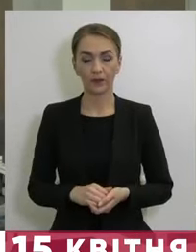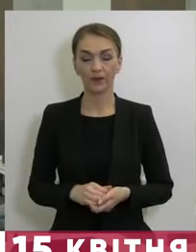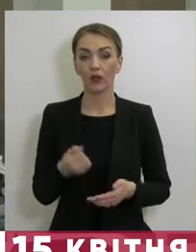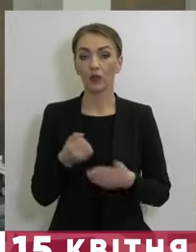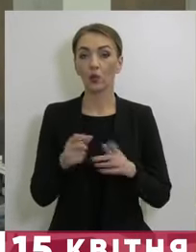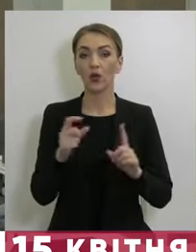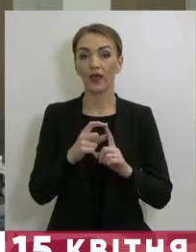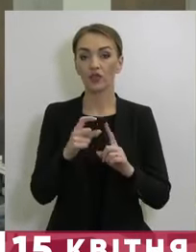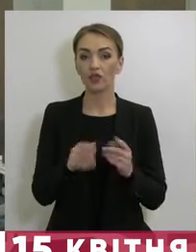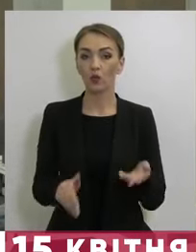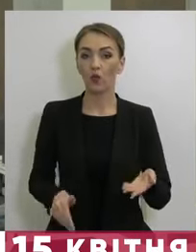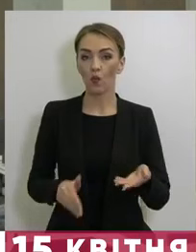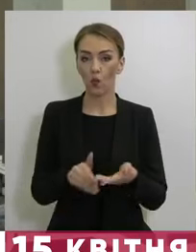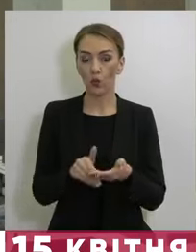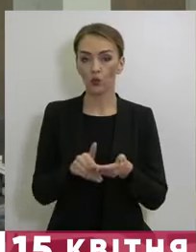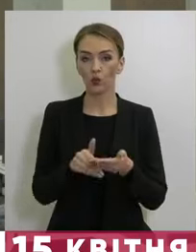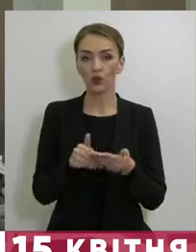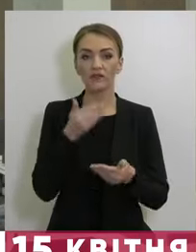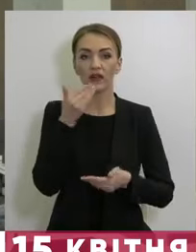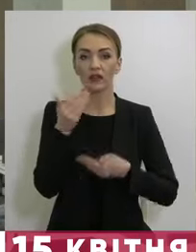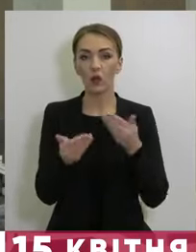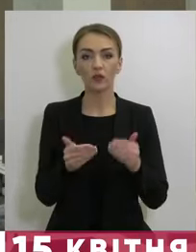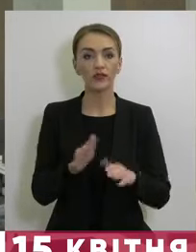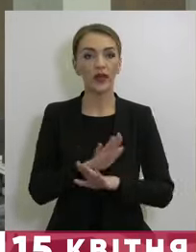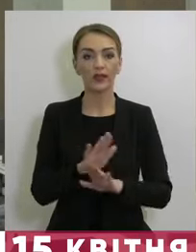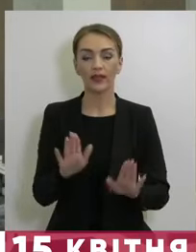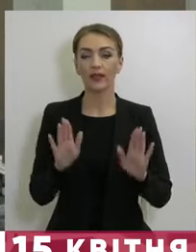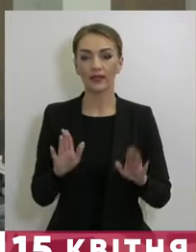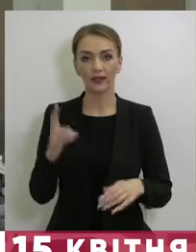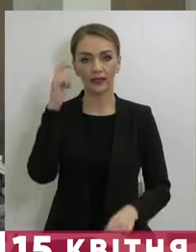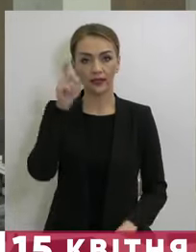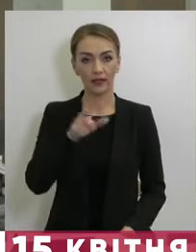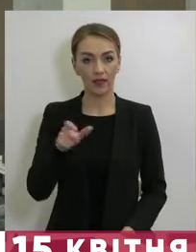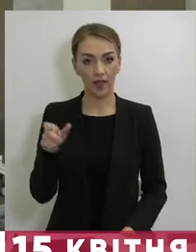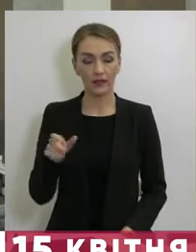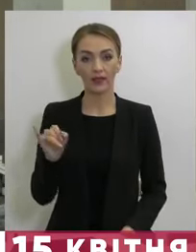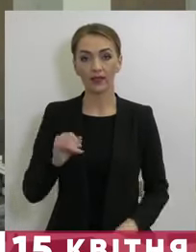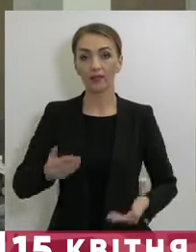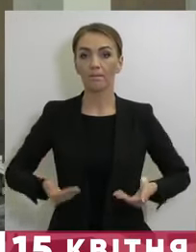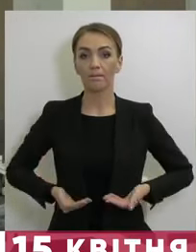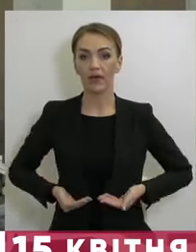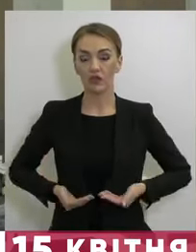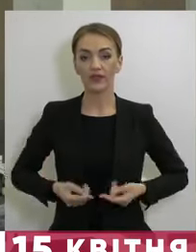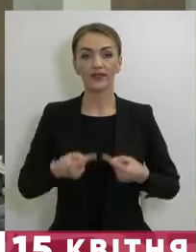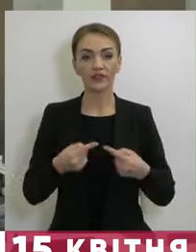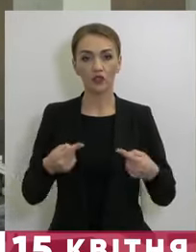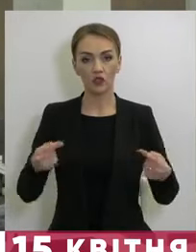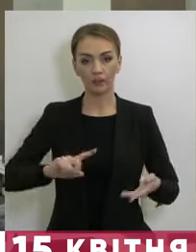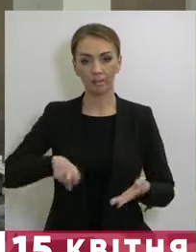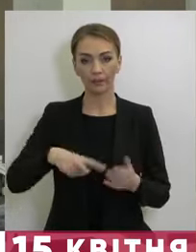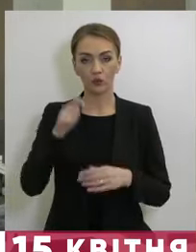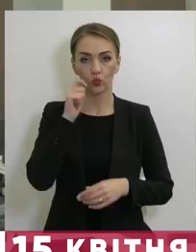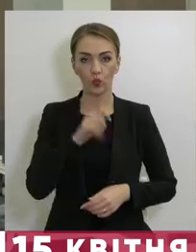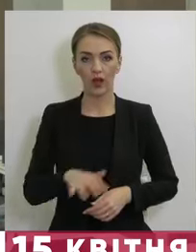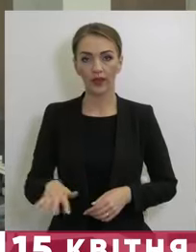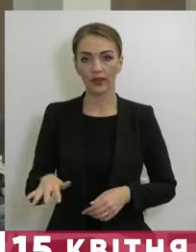До речі, за допомогою звертаються не тільки кияни, а й мешканці інших міст